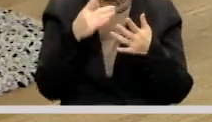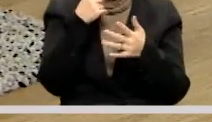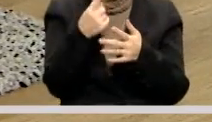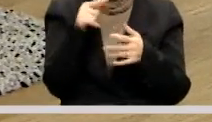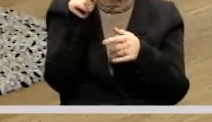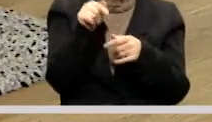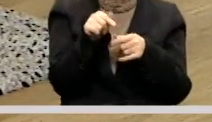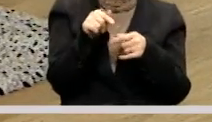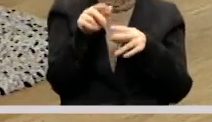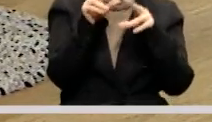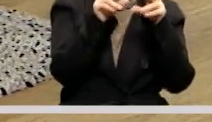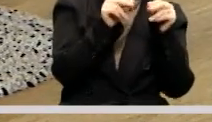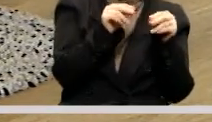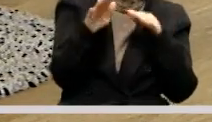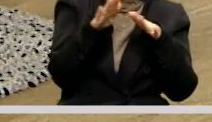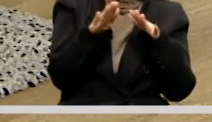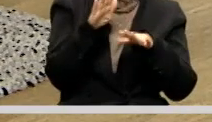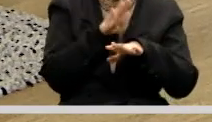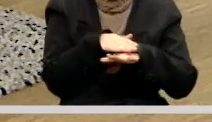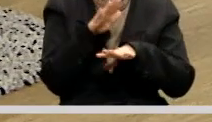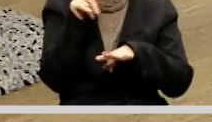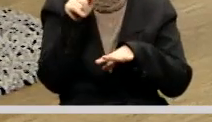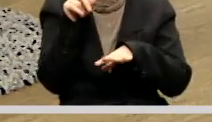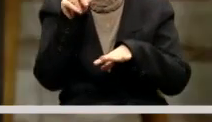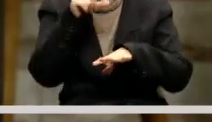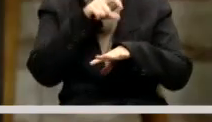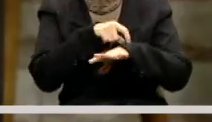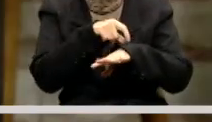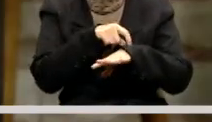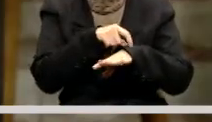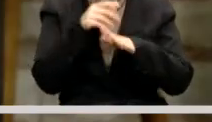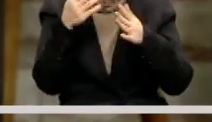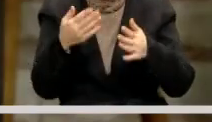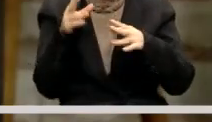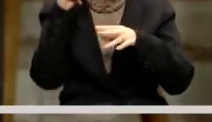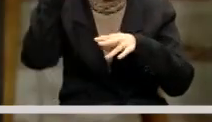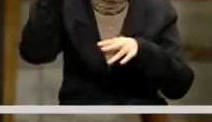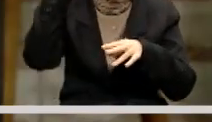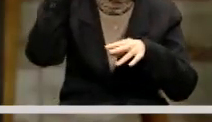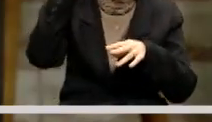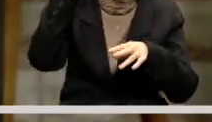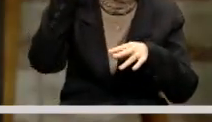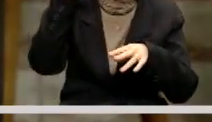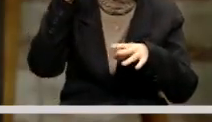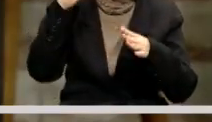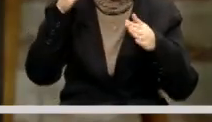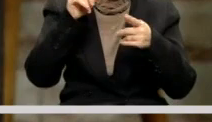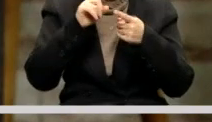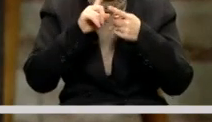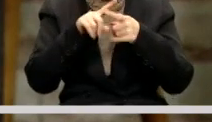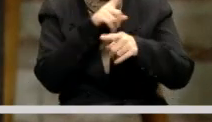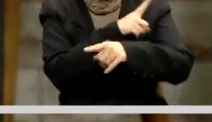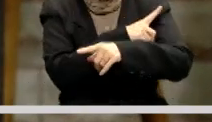edemiyor. Hı hı. Bu bir hastalık. Bunun tam tersini düşünün. REM döneminde atoni yok. Yani kaslarınız hareket edebiliyor ve